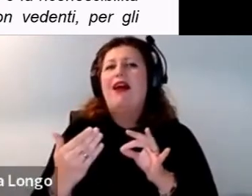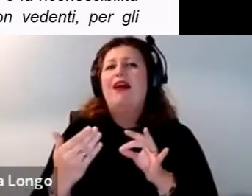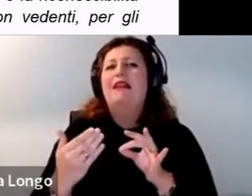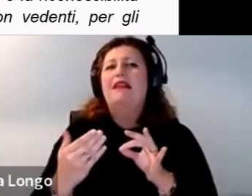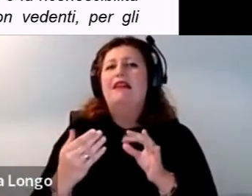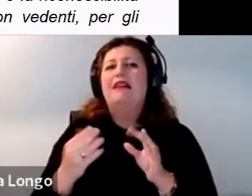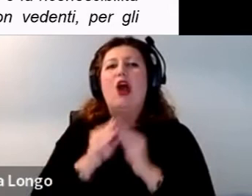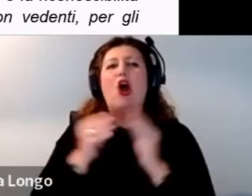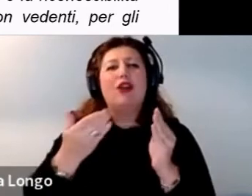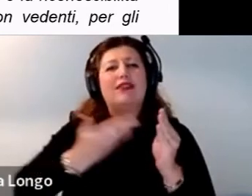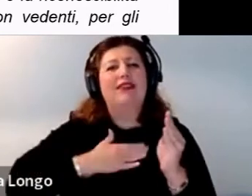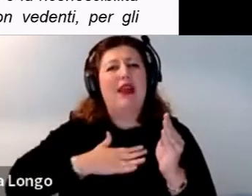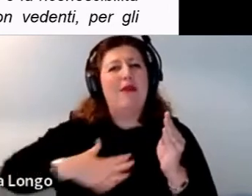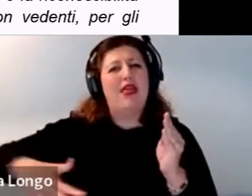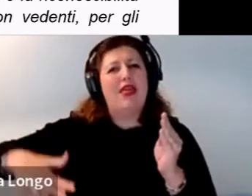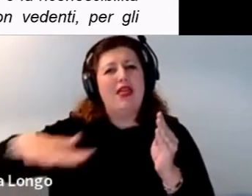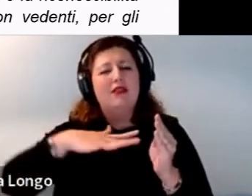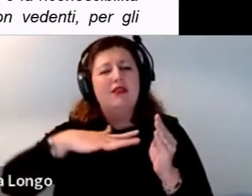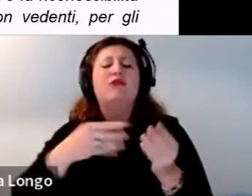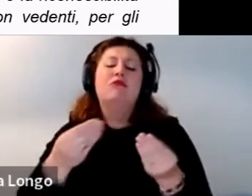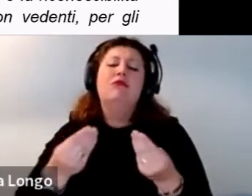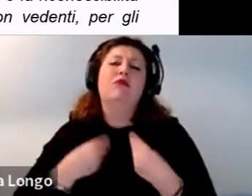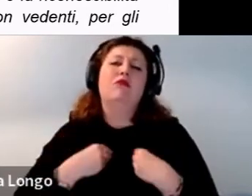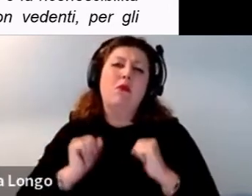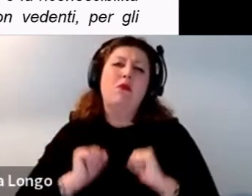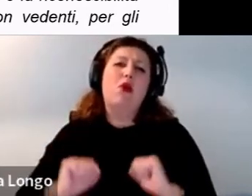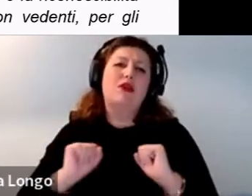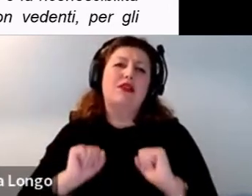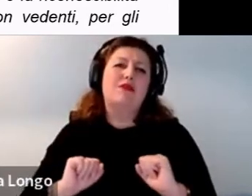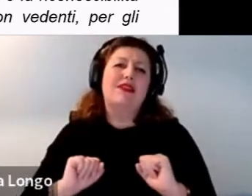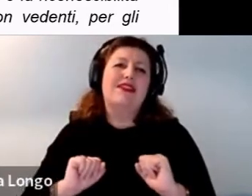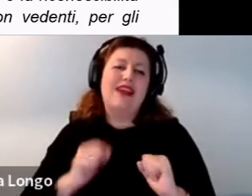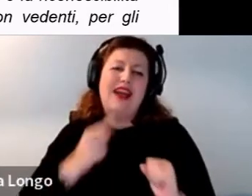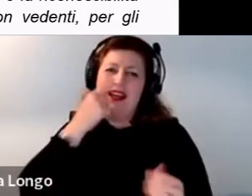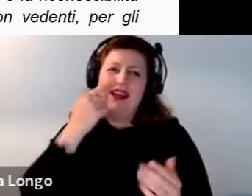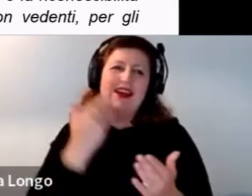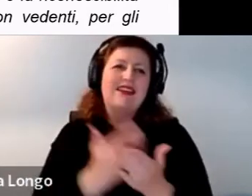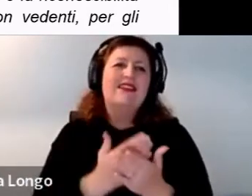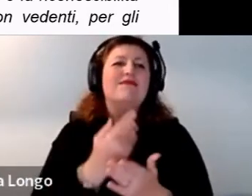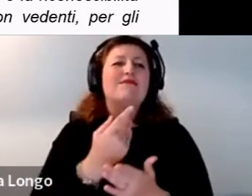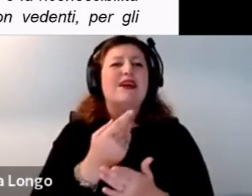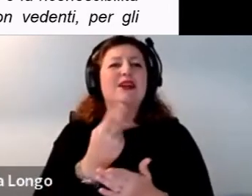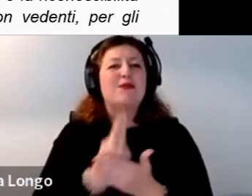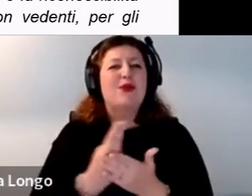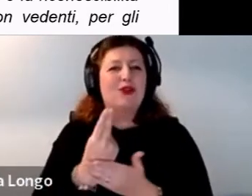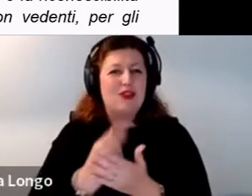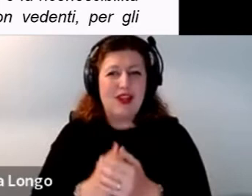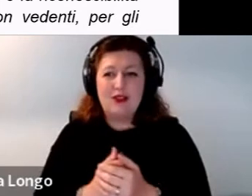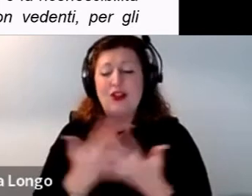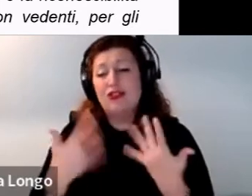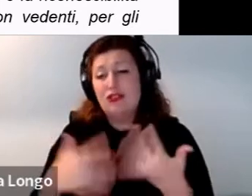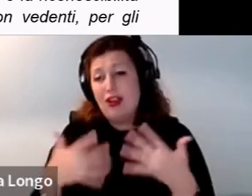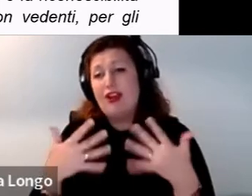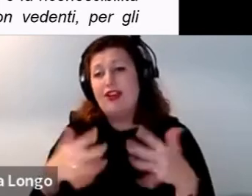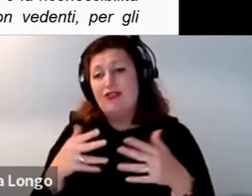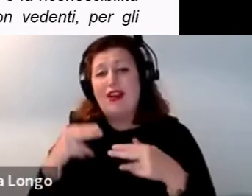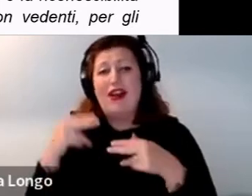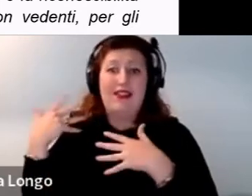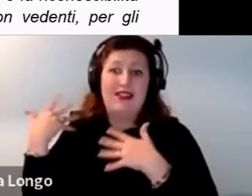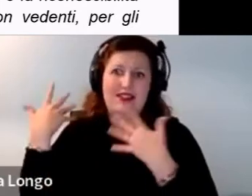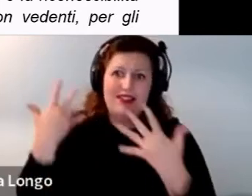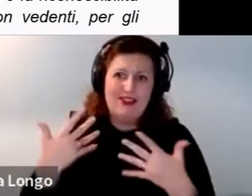che ormai stanno diventando uno standard per i nostri approcci progettuali, ormai da diversi